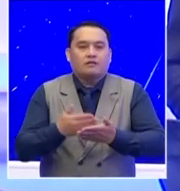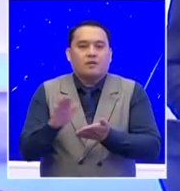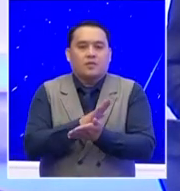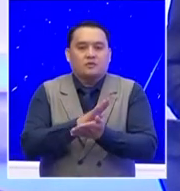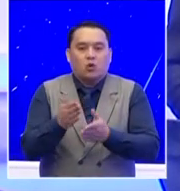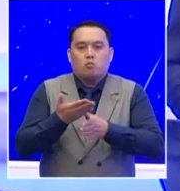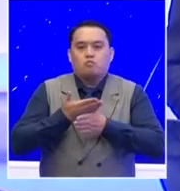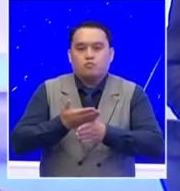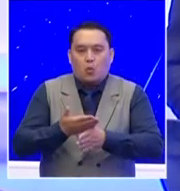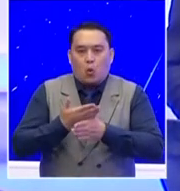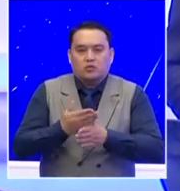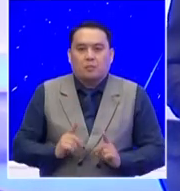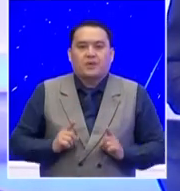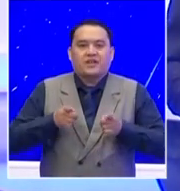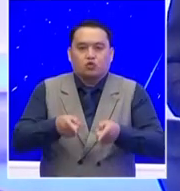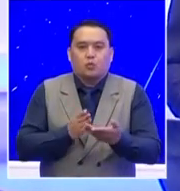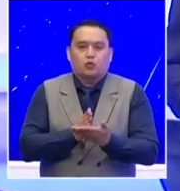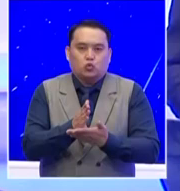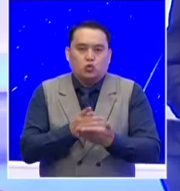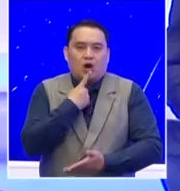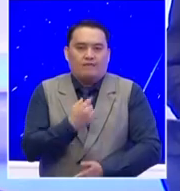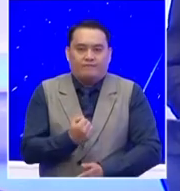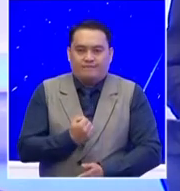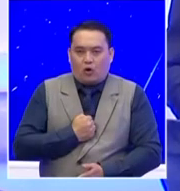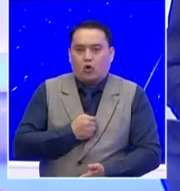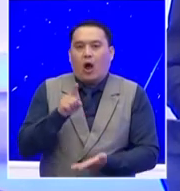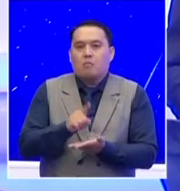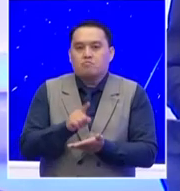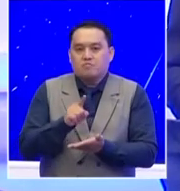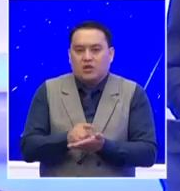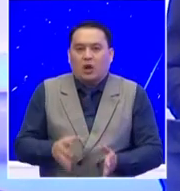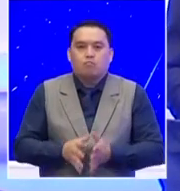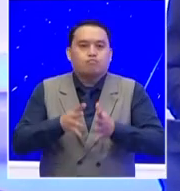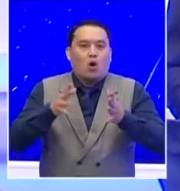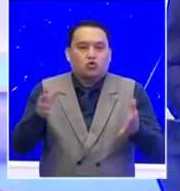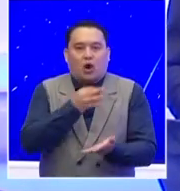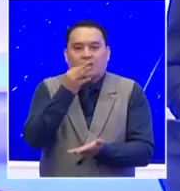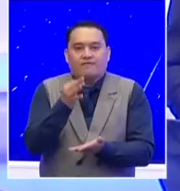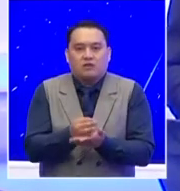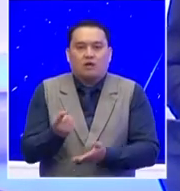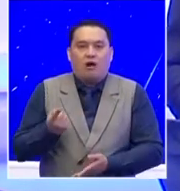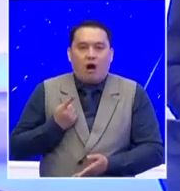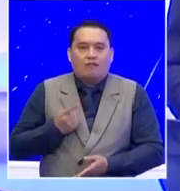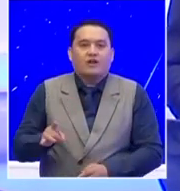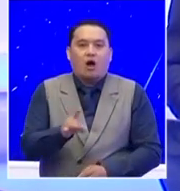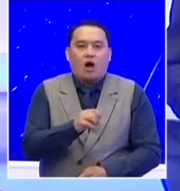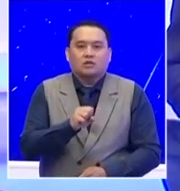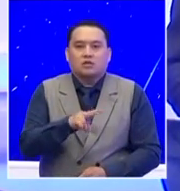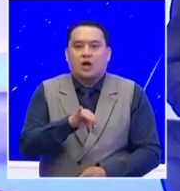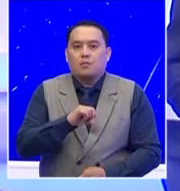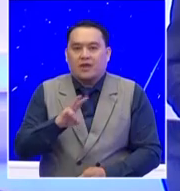Добровольцы-призывники Карасайского района уже приступили к службе. На плечи военнообязанных возложена большая ответственность. Охрана микрорайона